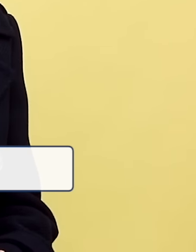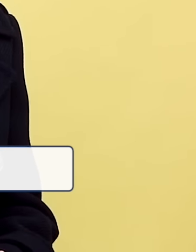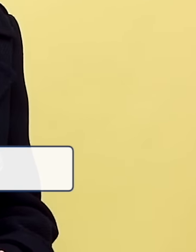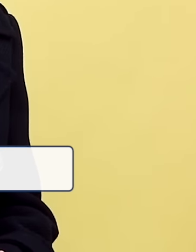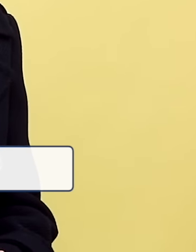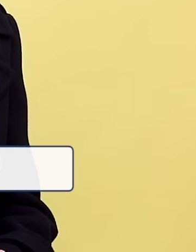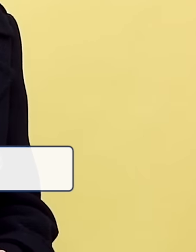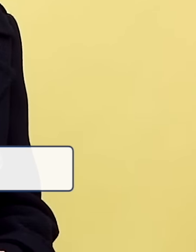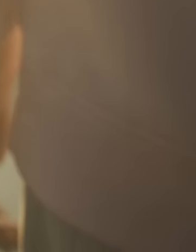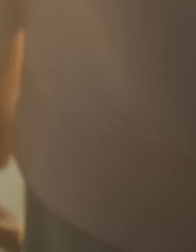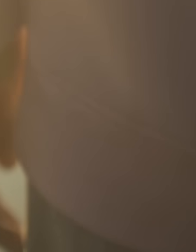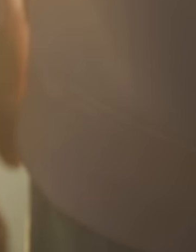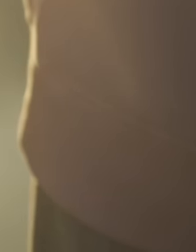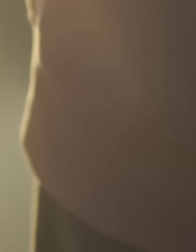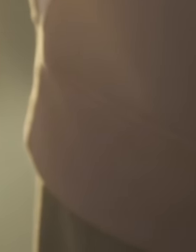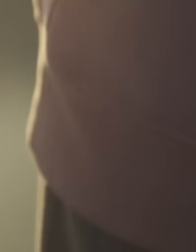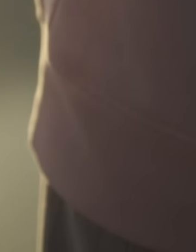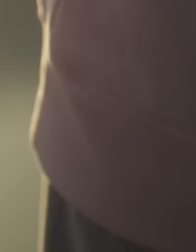노력하는